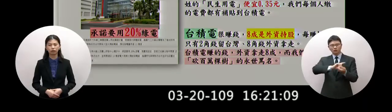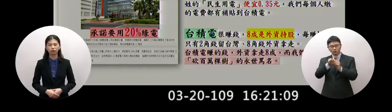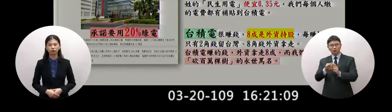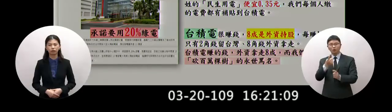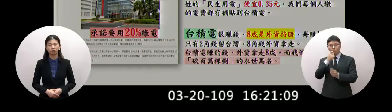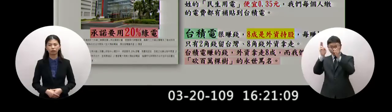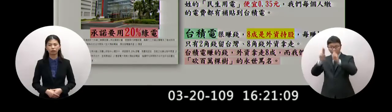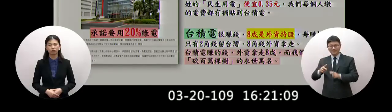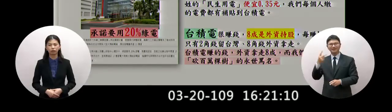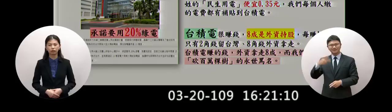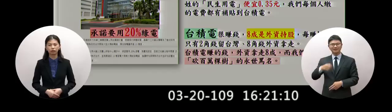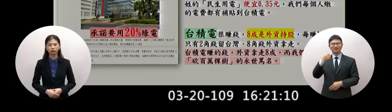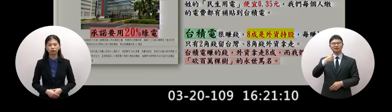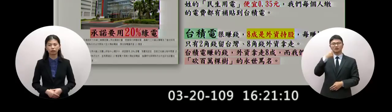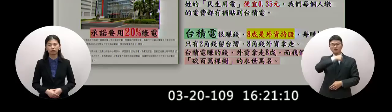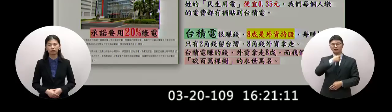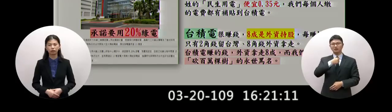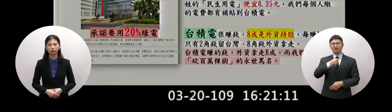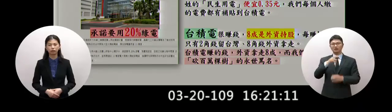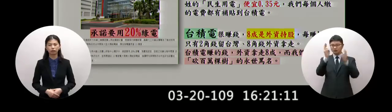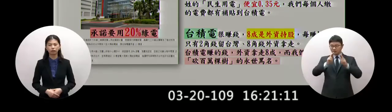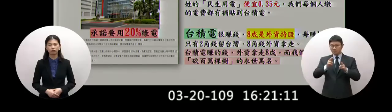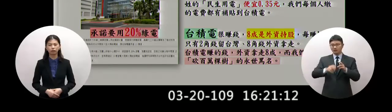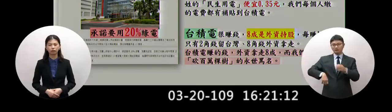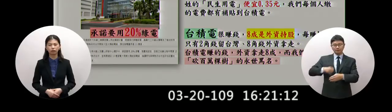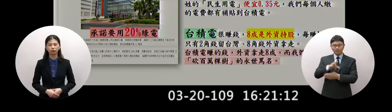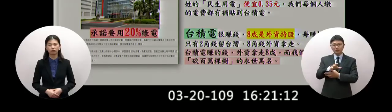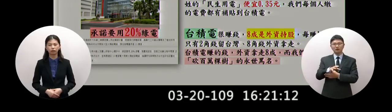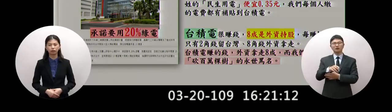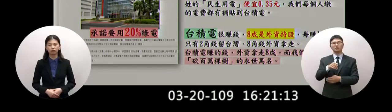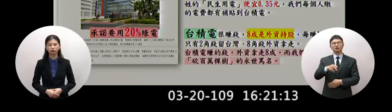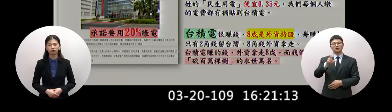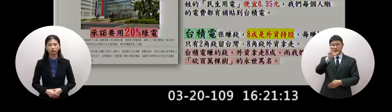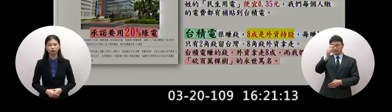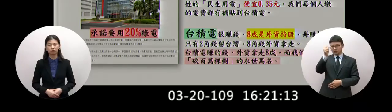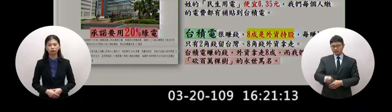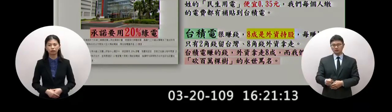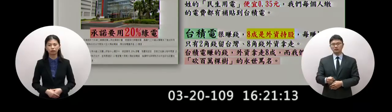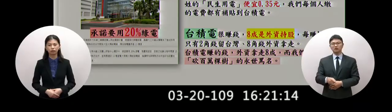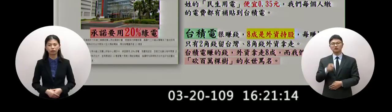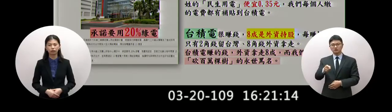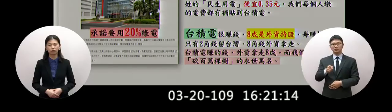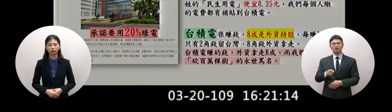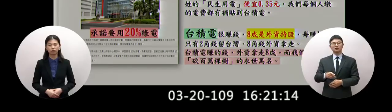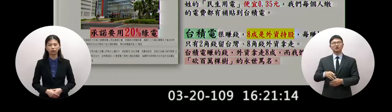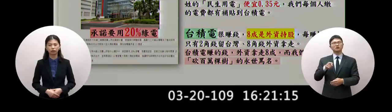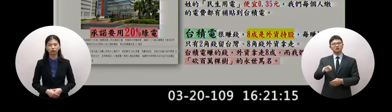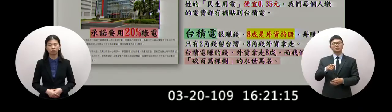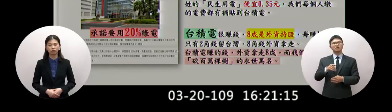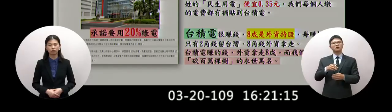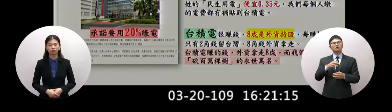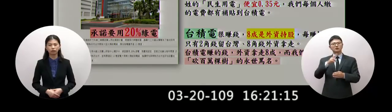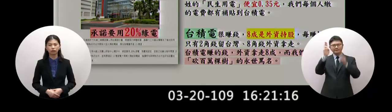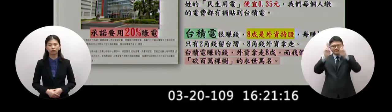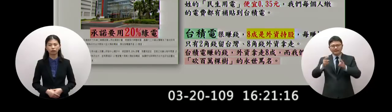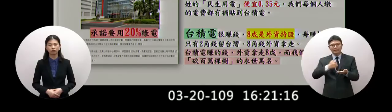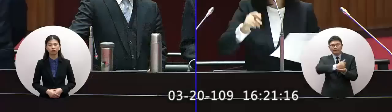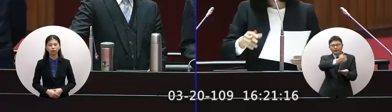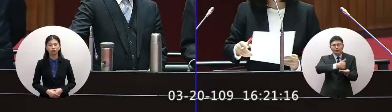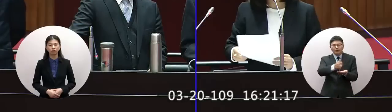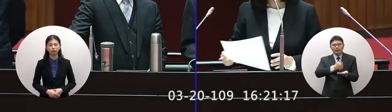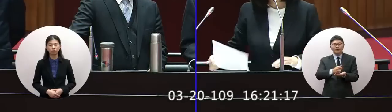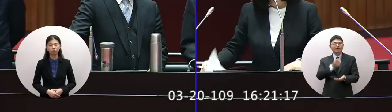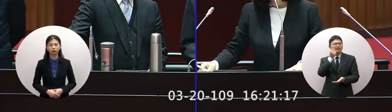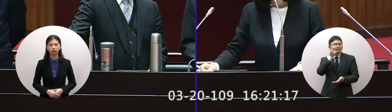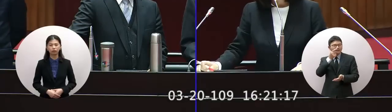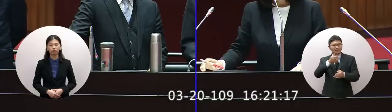台电投资70亿超高压的输电系统，把这个绿电输送到我们的南